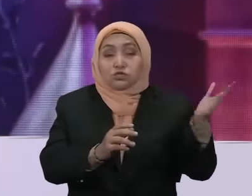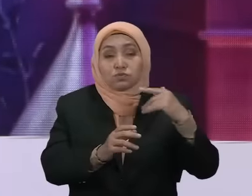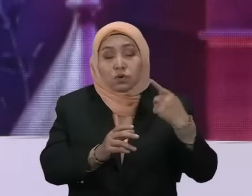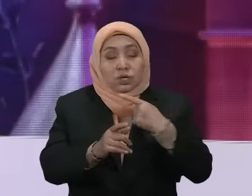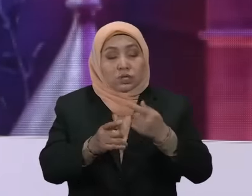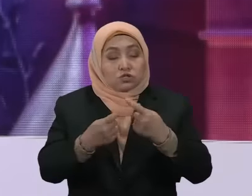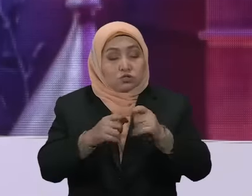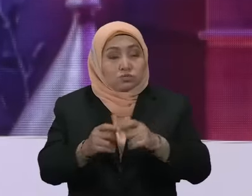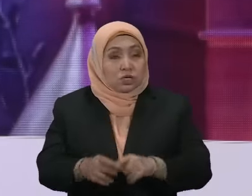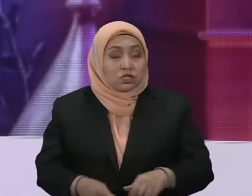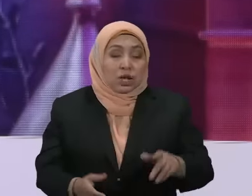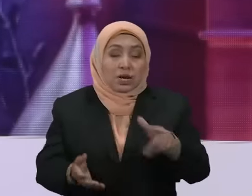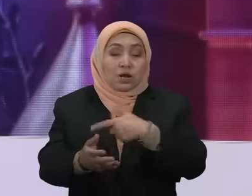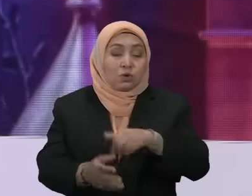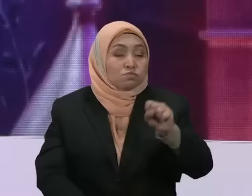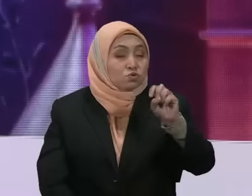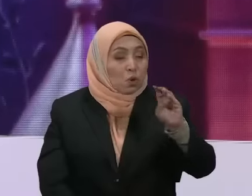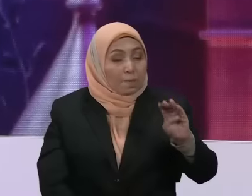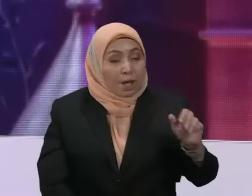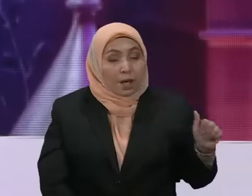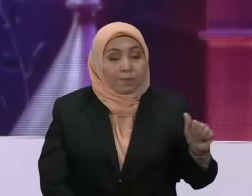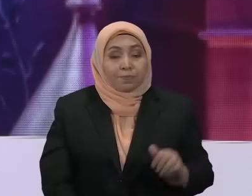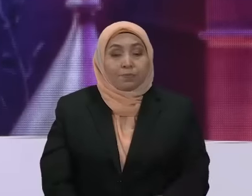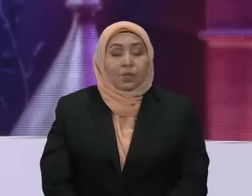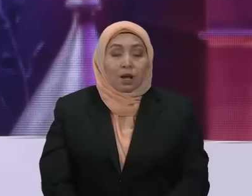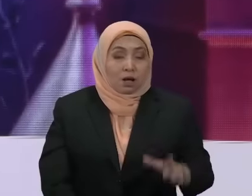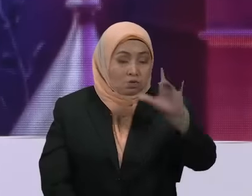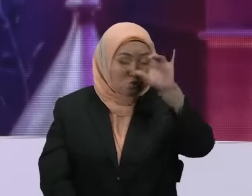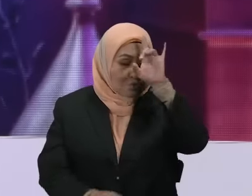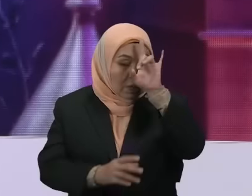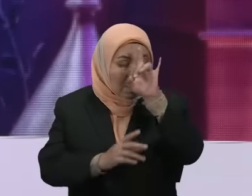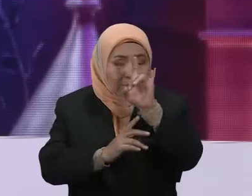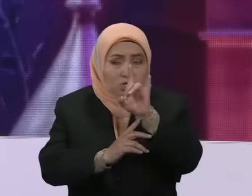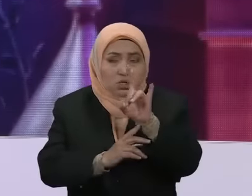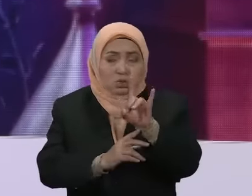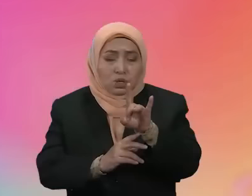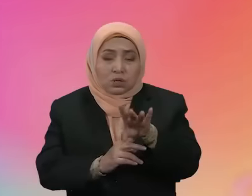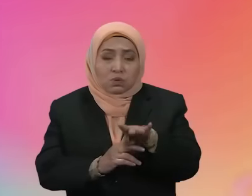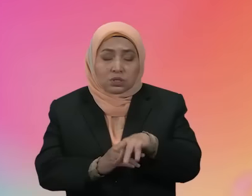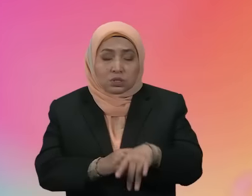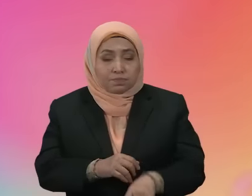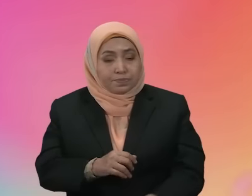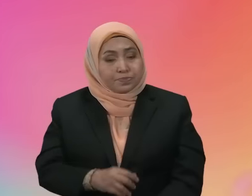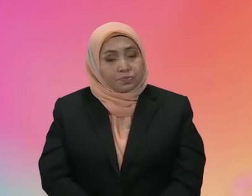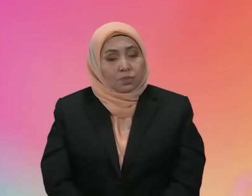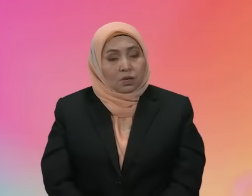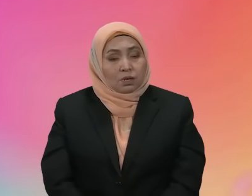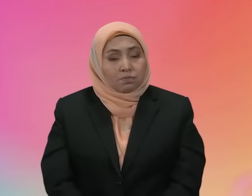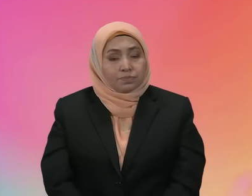menggunakan tarannum sabah, dan insya-Allah tarannum sabah. A'udzu billahi minasyaitanir rajim.